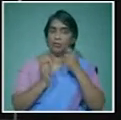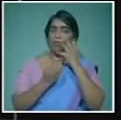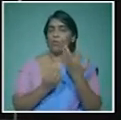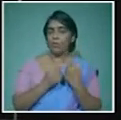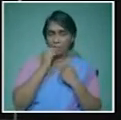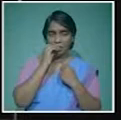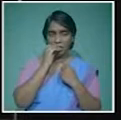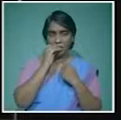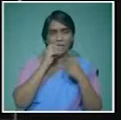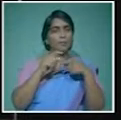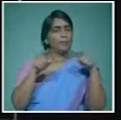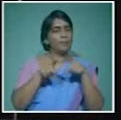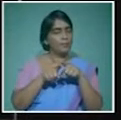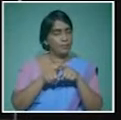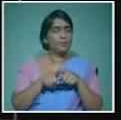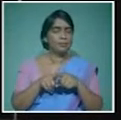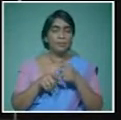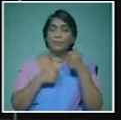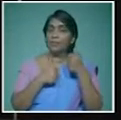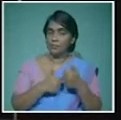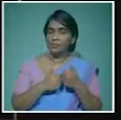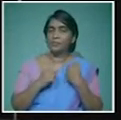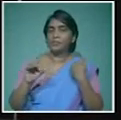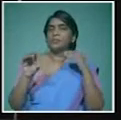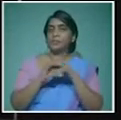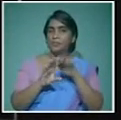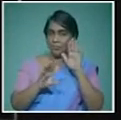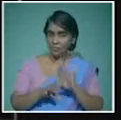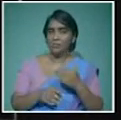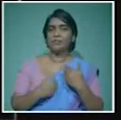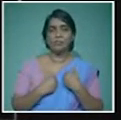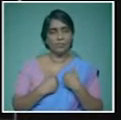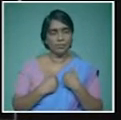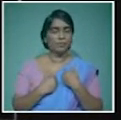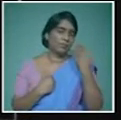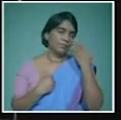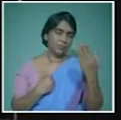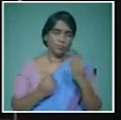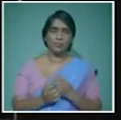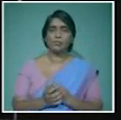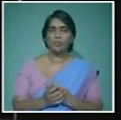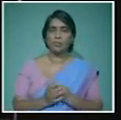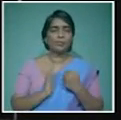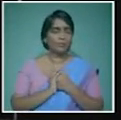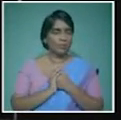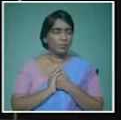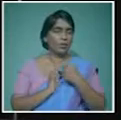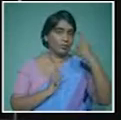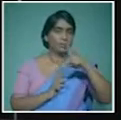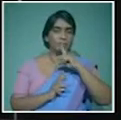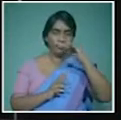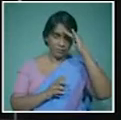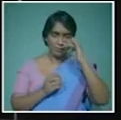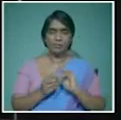අවශ්‍යයි. එනිසා මේක හොඳ ප්‍රවේශයක් ලෙස මම දකිනවා. ගරු නියෝජ්‍ය